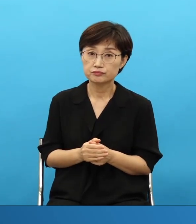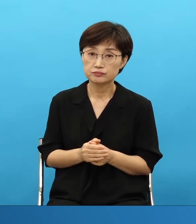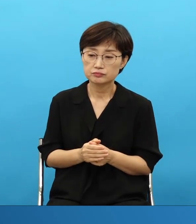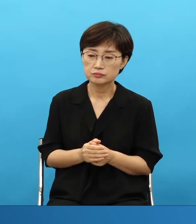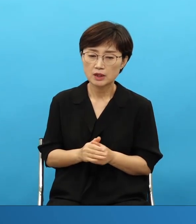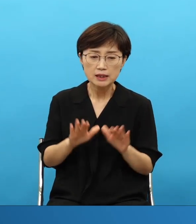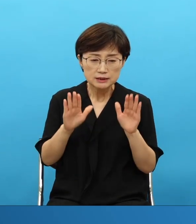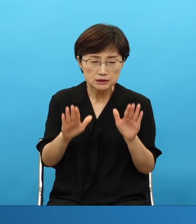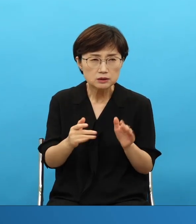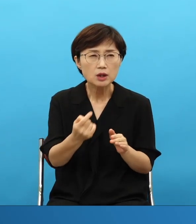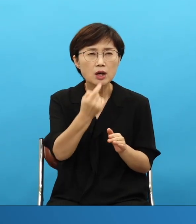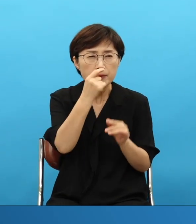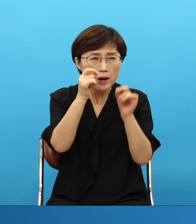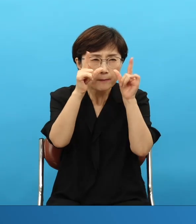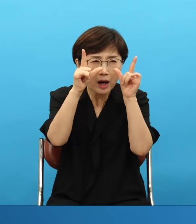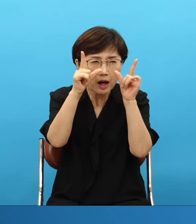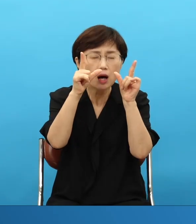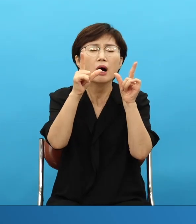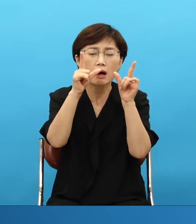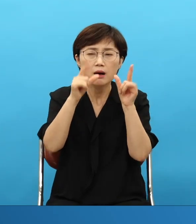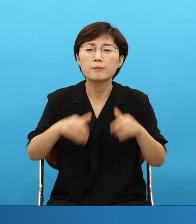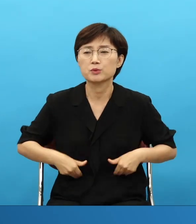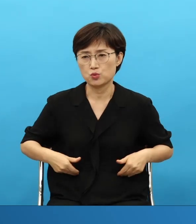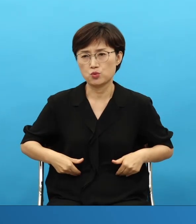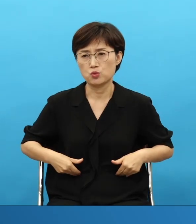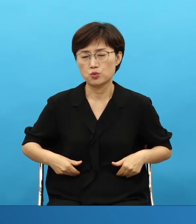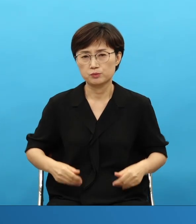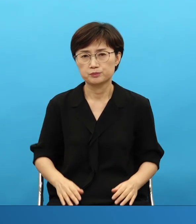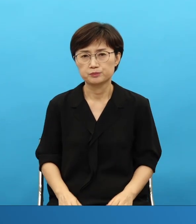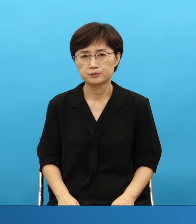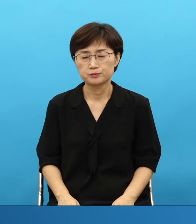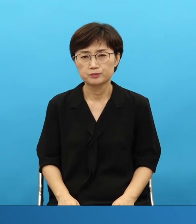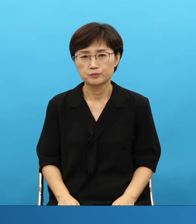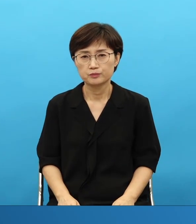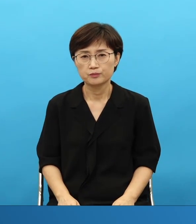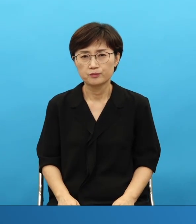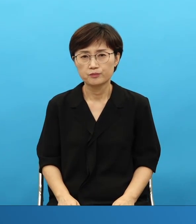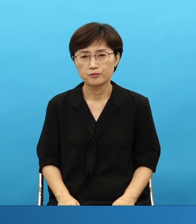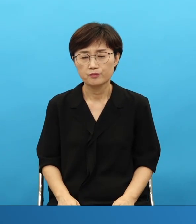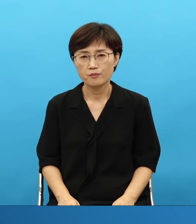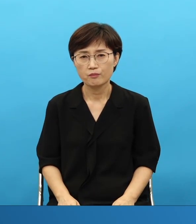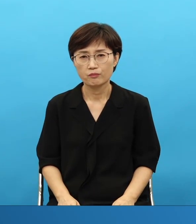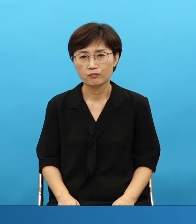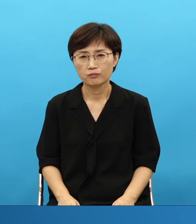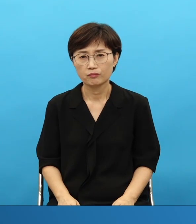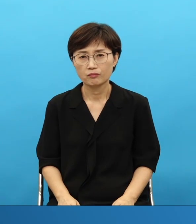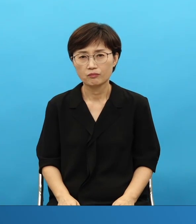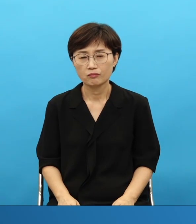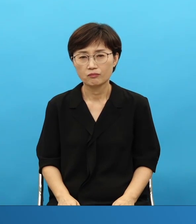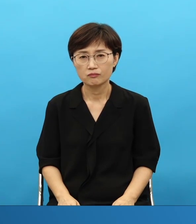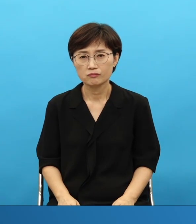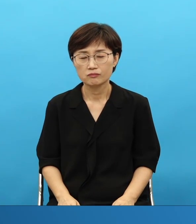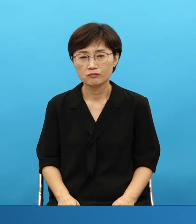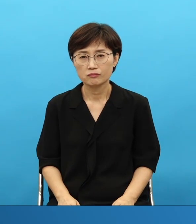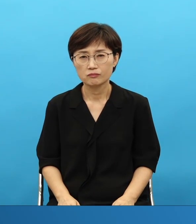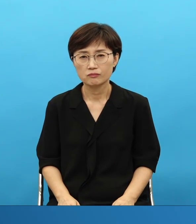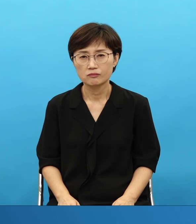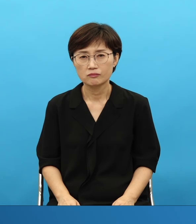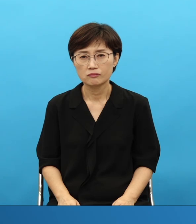알기만 해도 돼요. And so for the people who have come for the first time, new believers just need to know. 지금 현재